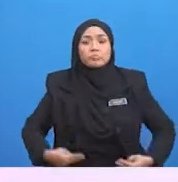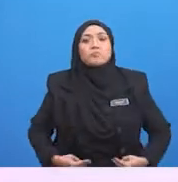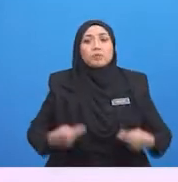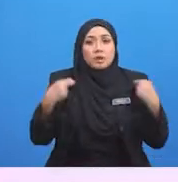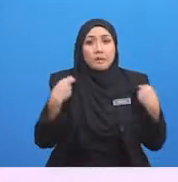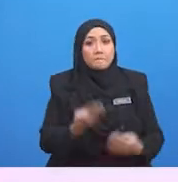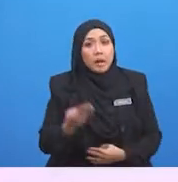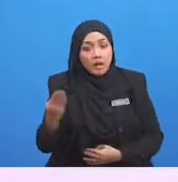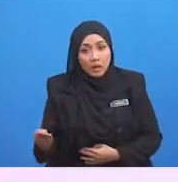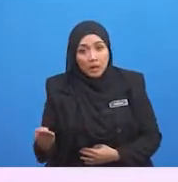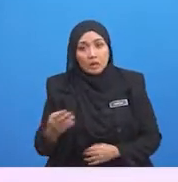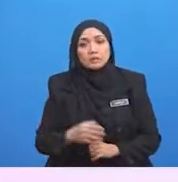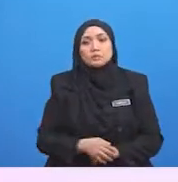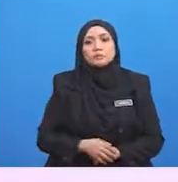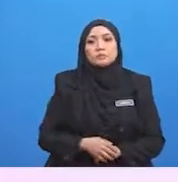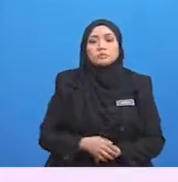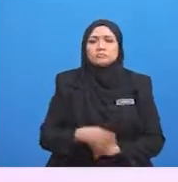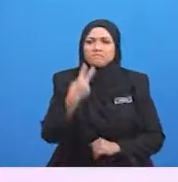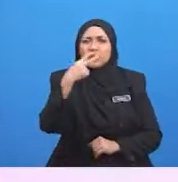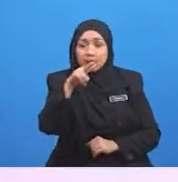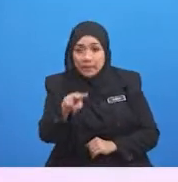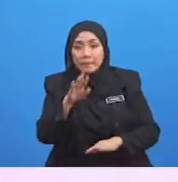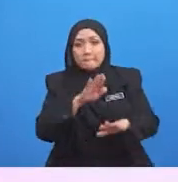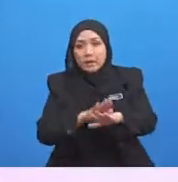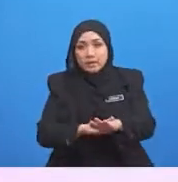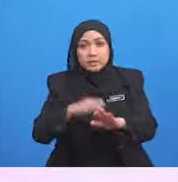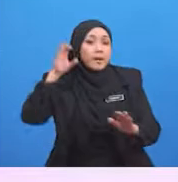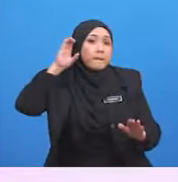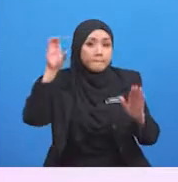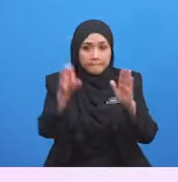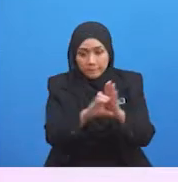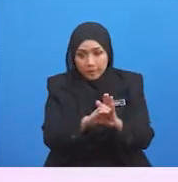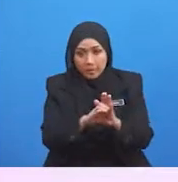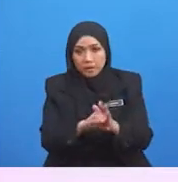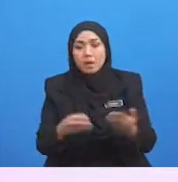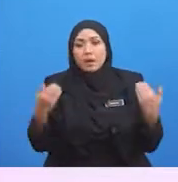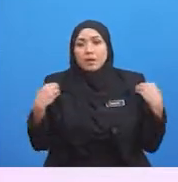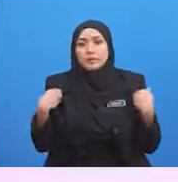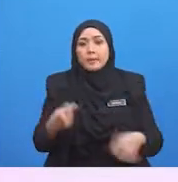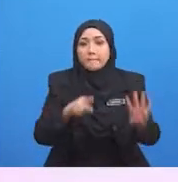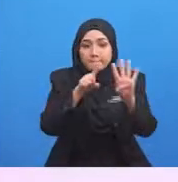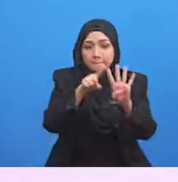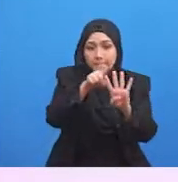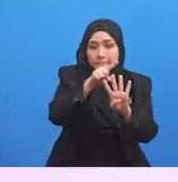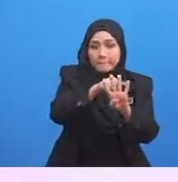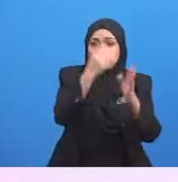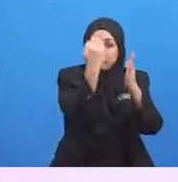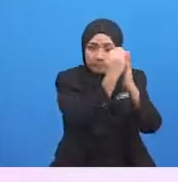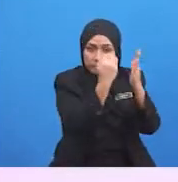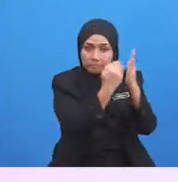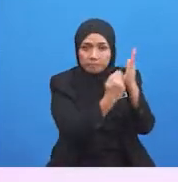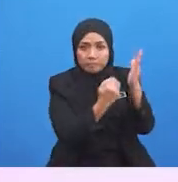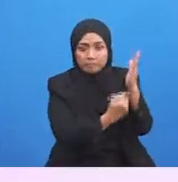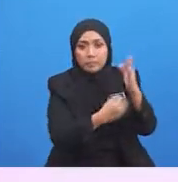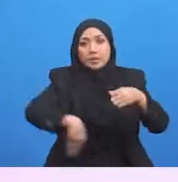kitar hayat produk. Jika pelajar lihat pada paparan, terdapat empat peringkat dalam